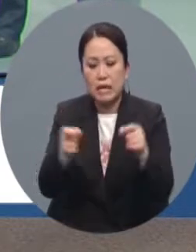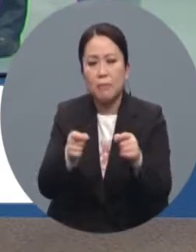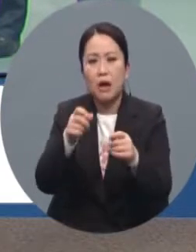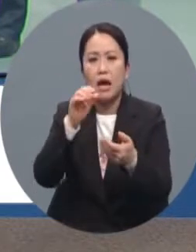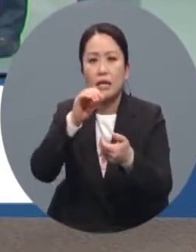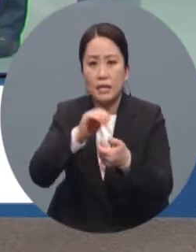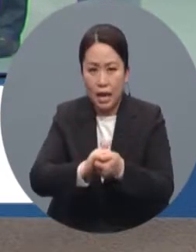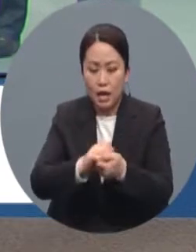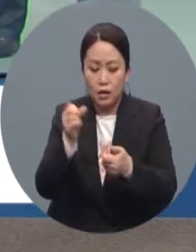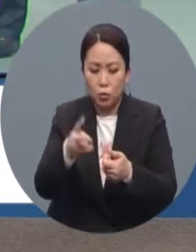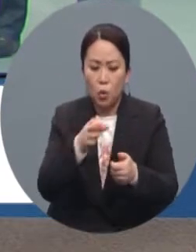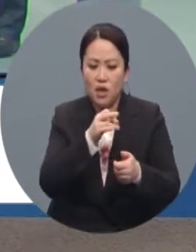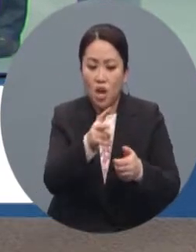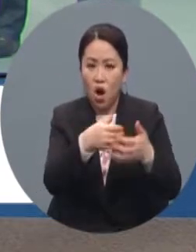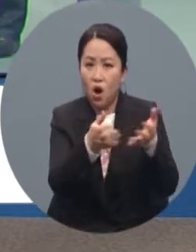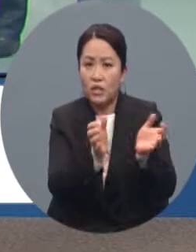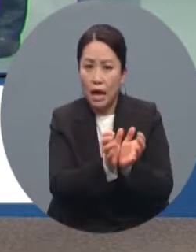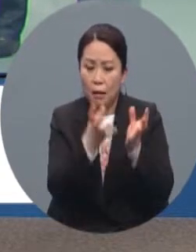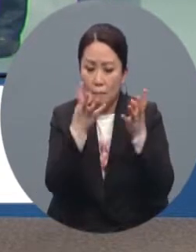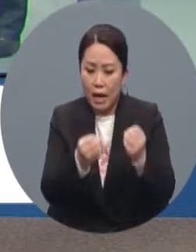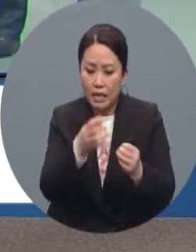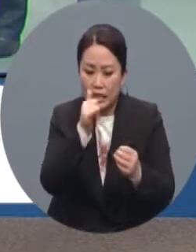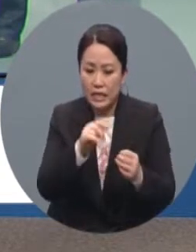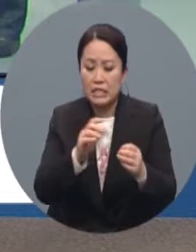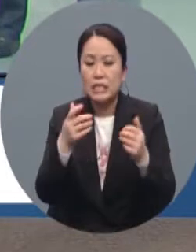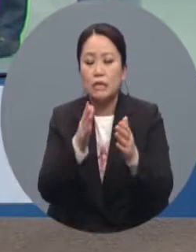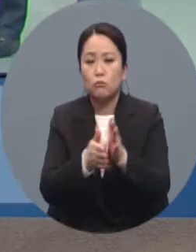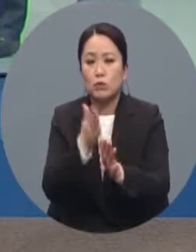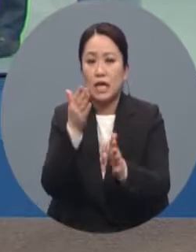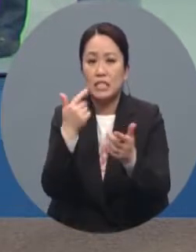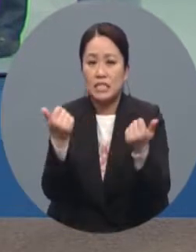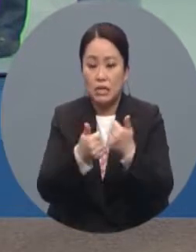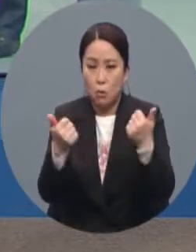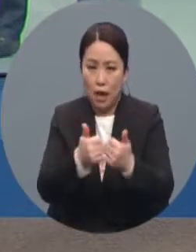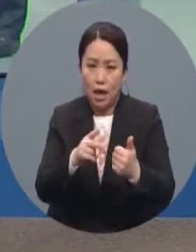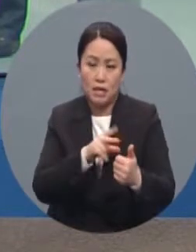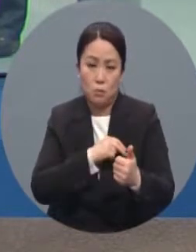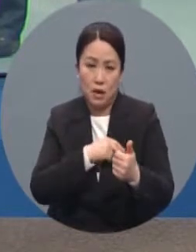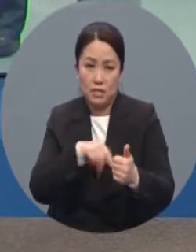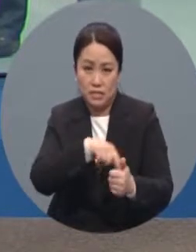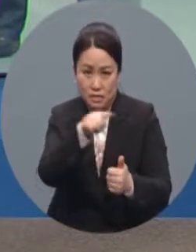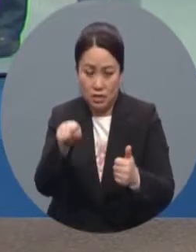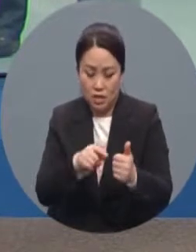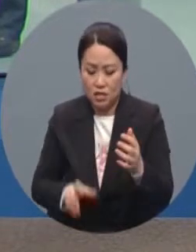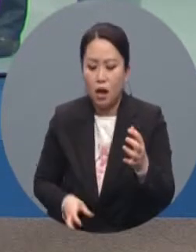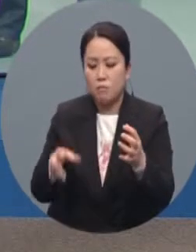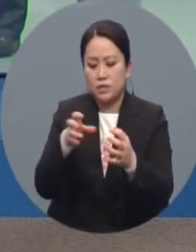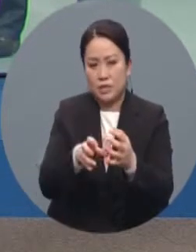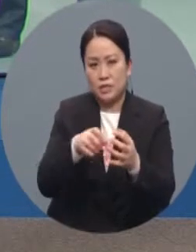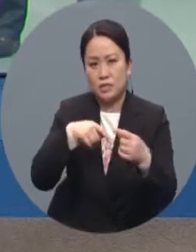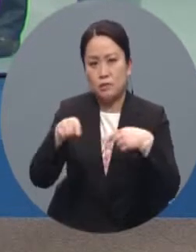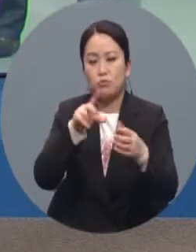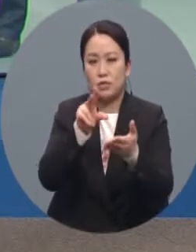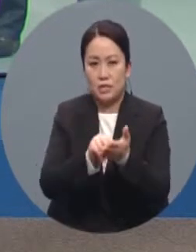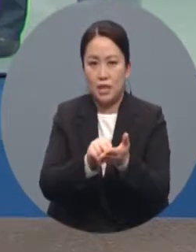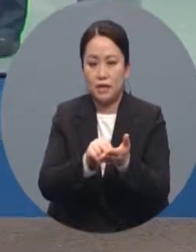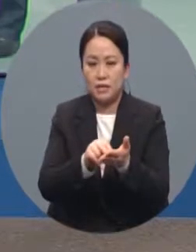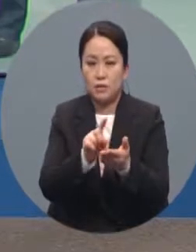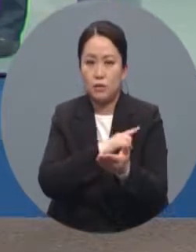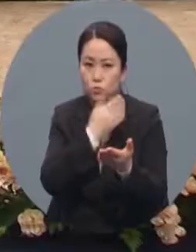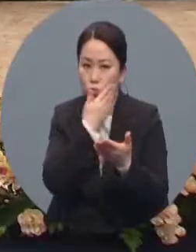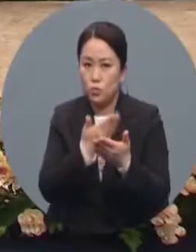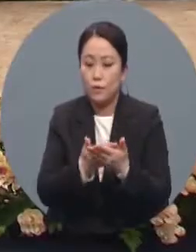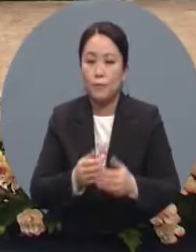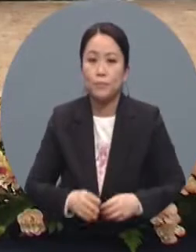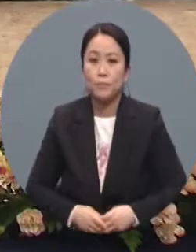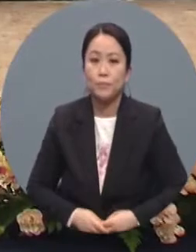여당이 장악한 의회와의 협치 문제가 첫 번째 관문이 될 전망입니다. 이두원 기자가 짚어봤습니다.